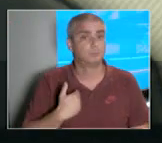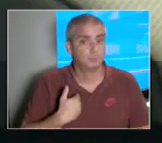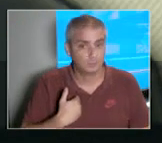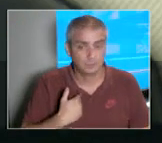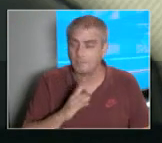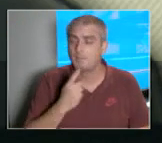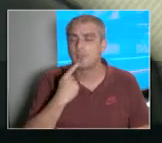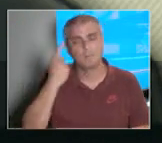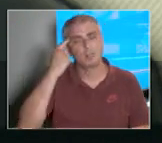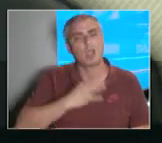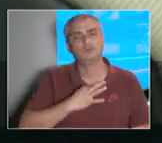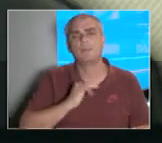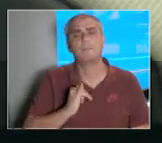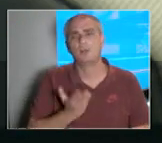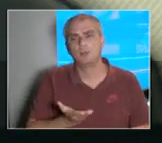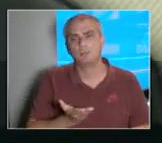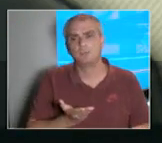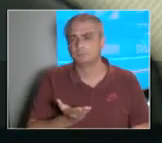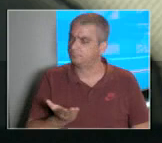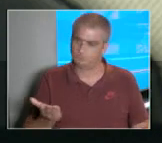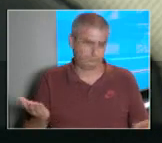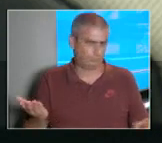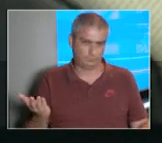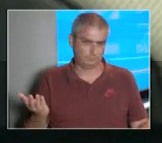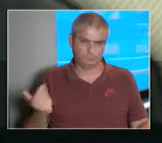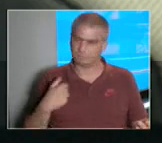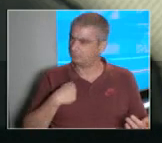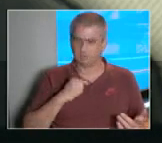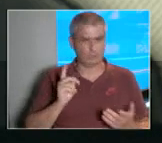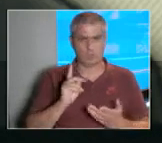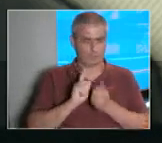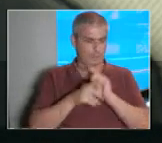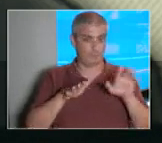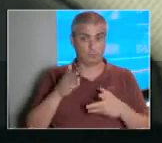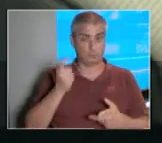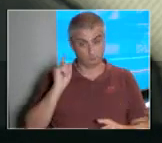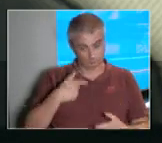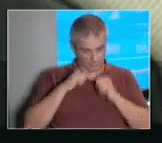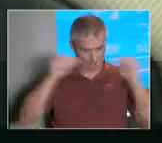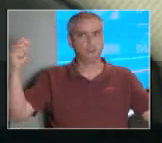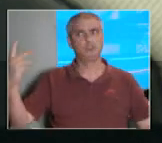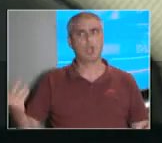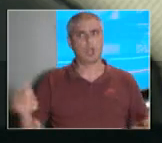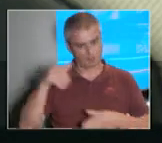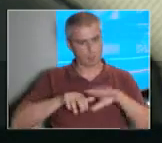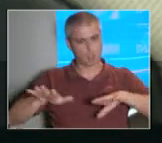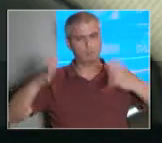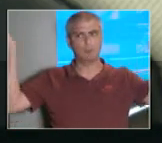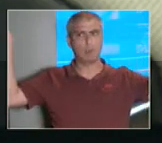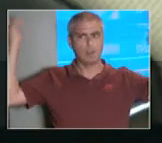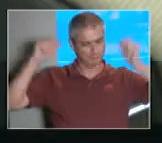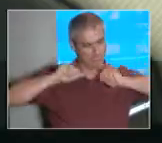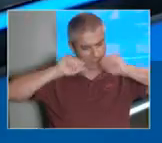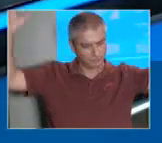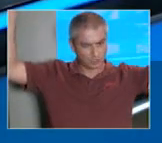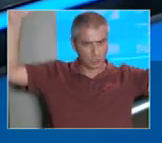מה שאנחנו, העמדה שלנו היא כזו, אבל זה לא מתחמם, ואני לא מחליף ממשלות, אבל אני צריך לצוק בתוך הממשלה. צריך לצוק